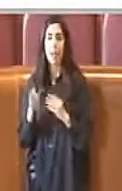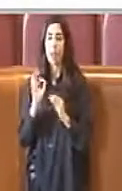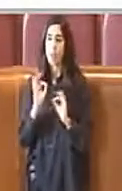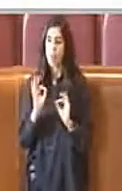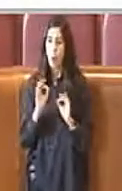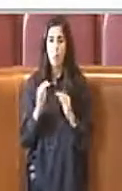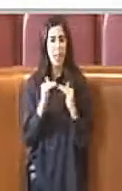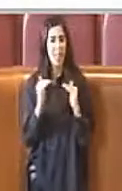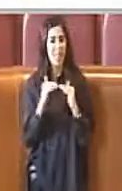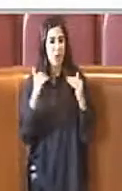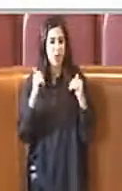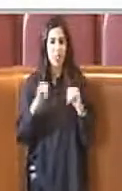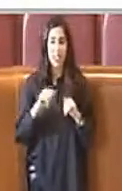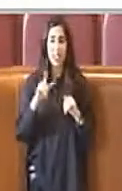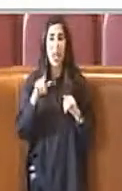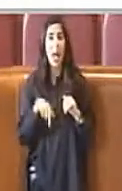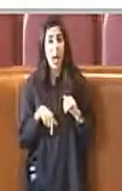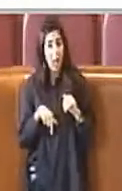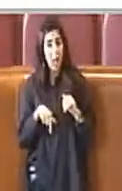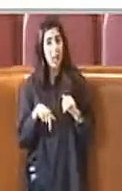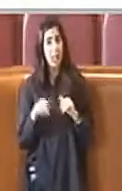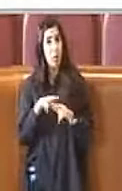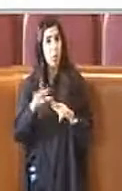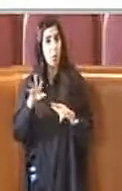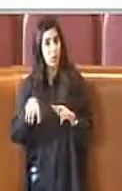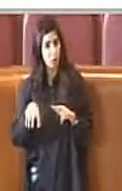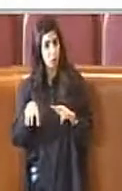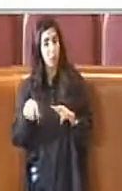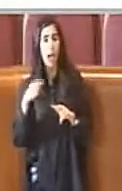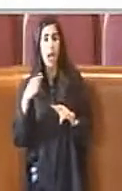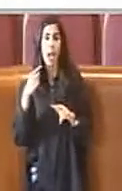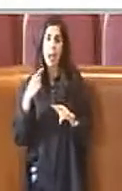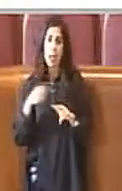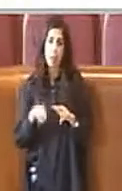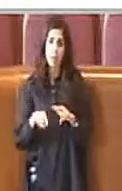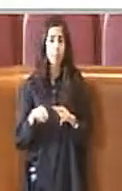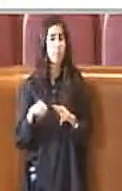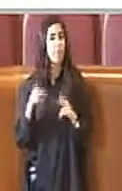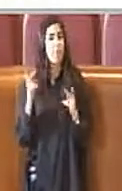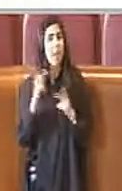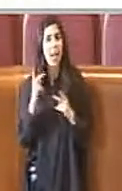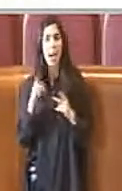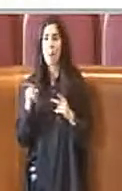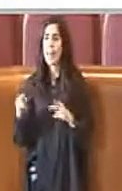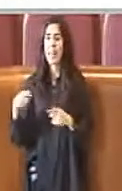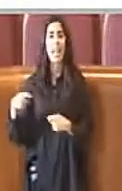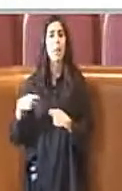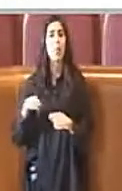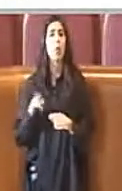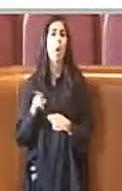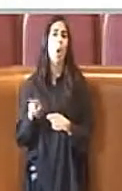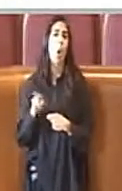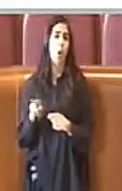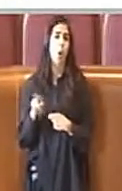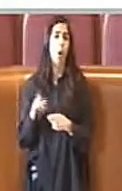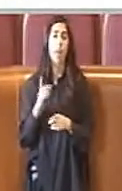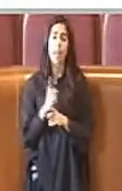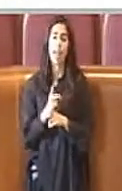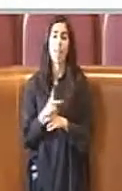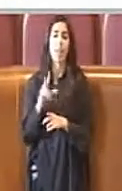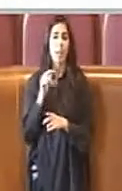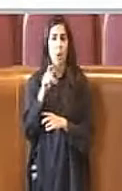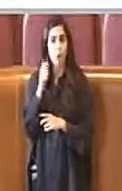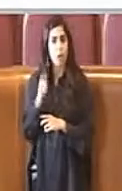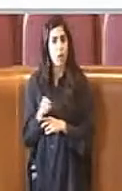che hanno dato questo in tutto questo voglio che sia chiaro a tutti e perché è giusto riconoscerlo un'altra cosa